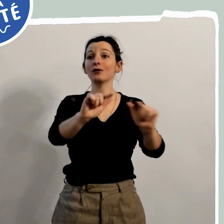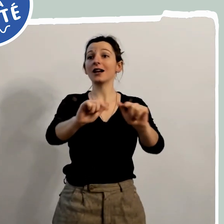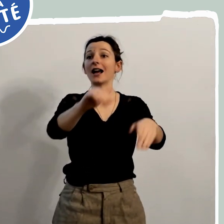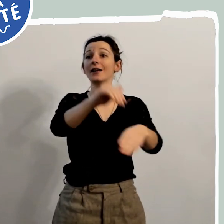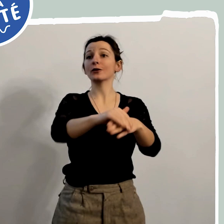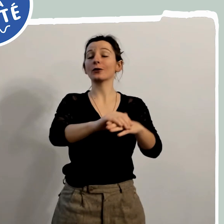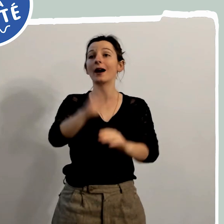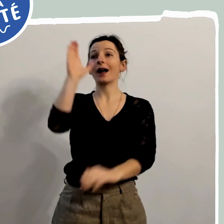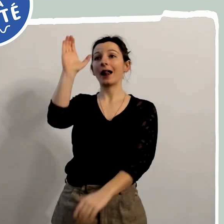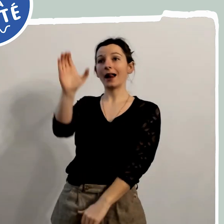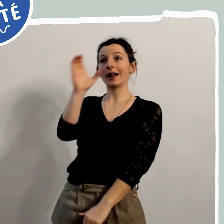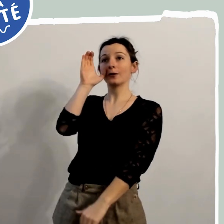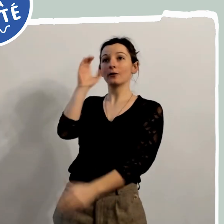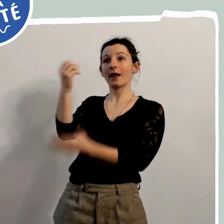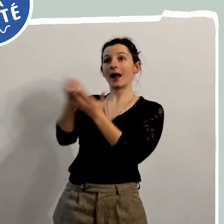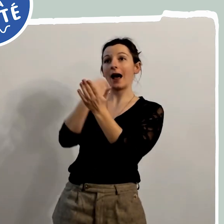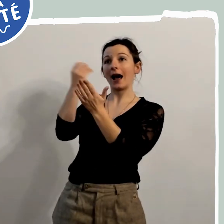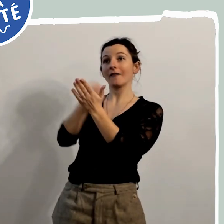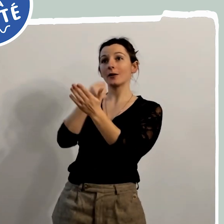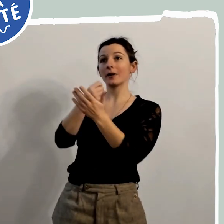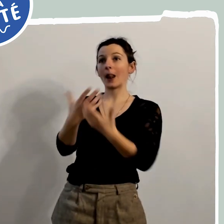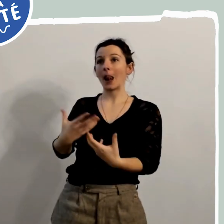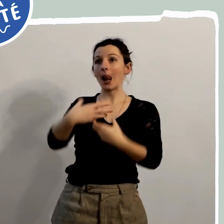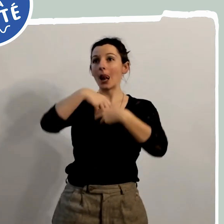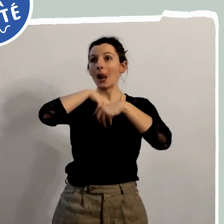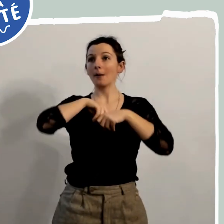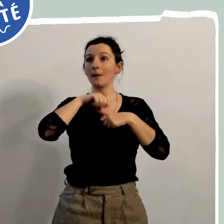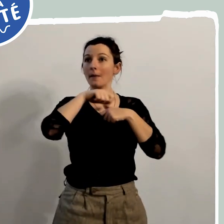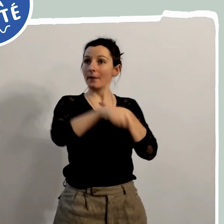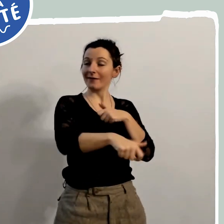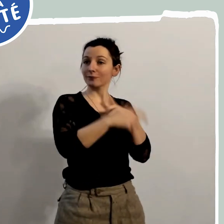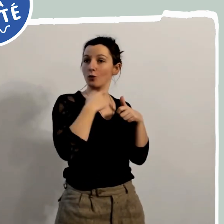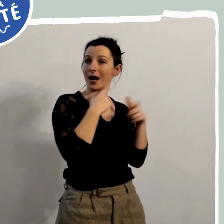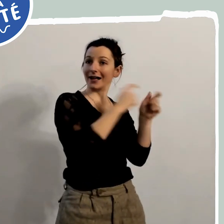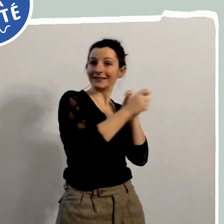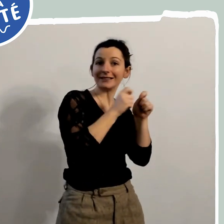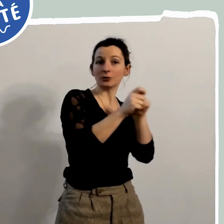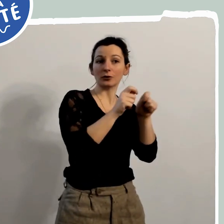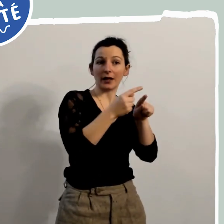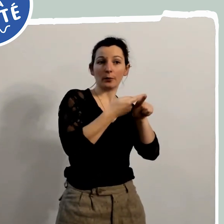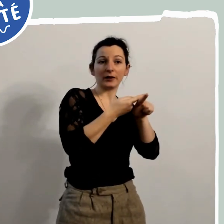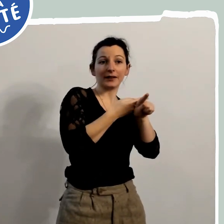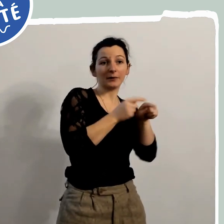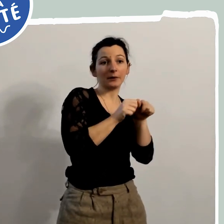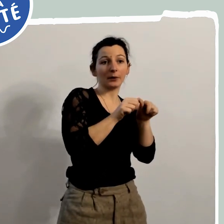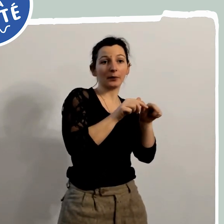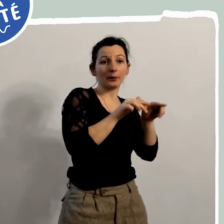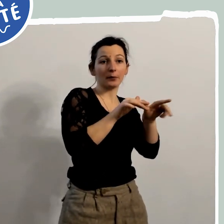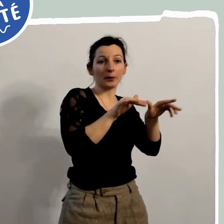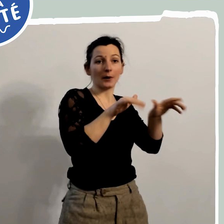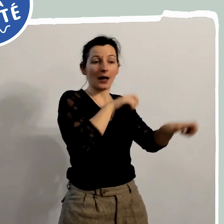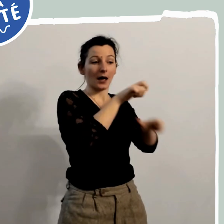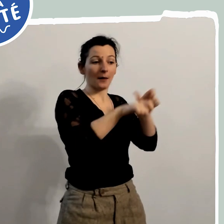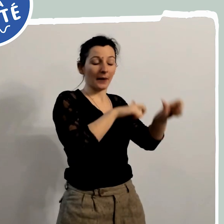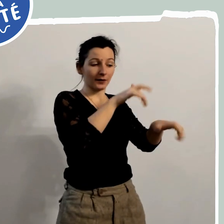Vous récupérez des informations, vous allez les approprier, vous allez pouvoir les diffuser, et de diffusion en diffusion, l'idée c'est qu'il y a de plus en plus de personnes qui soient informées.